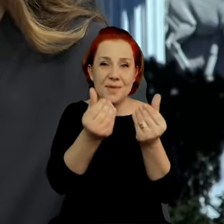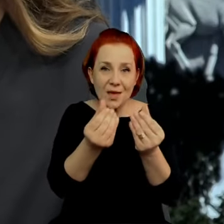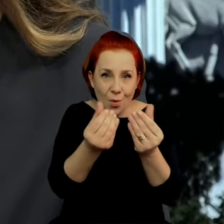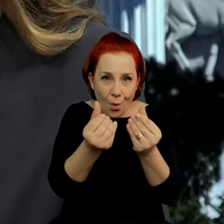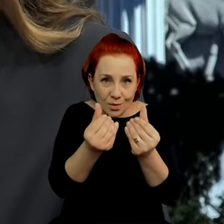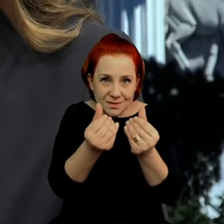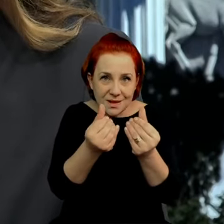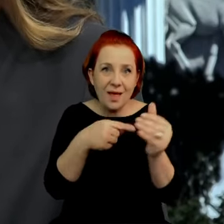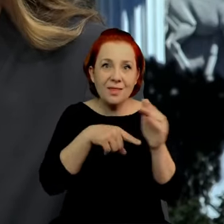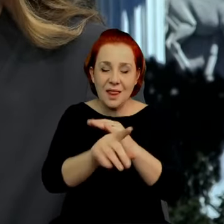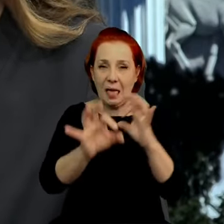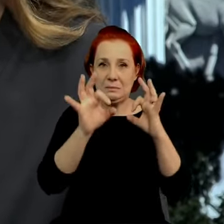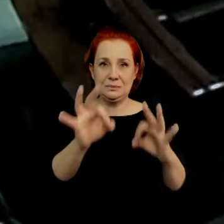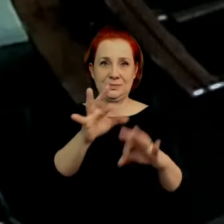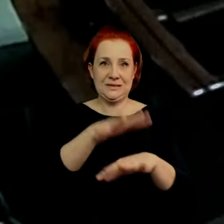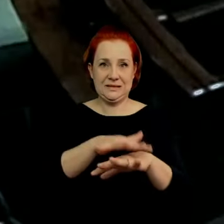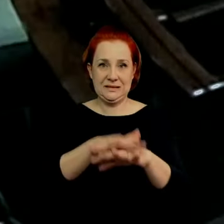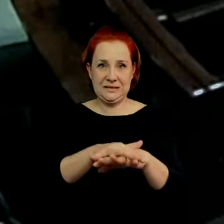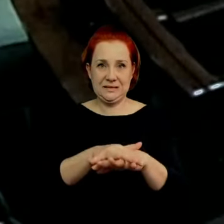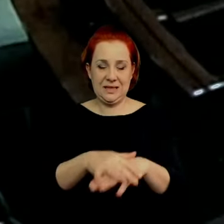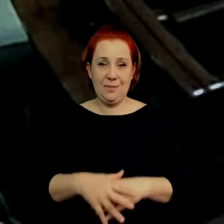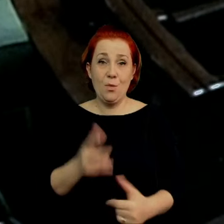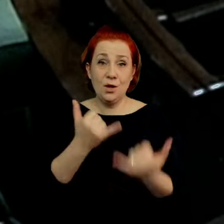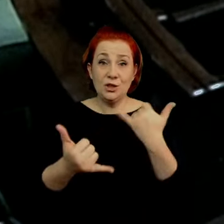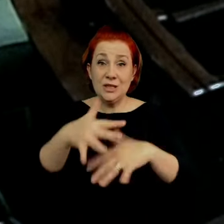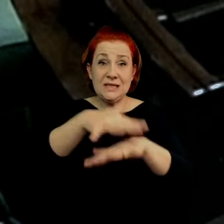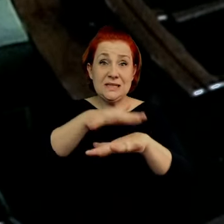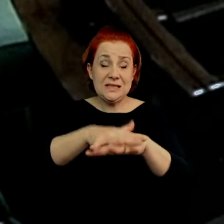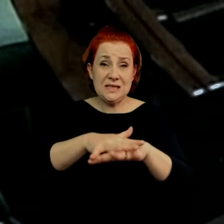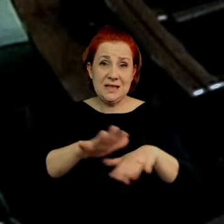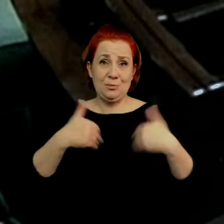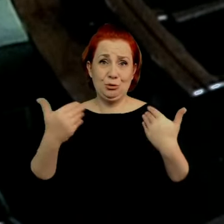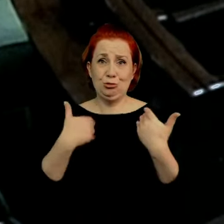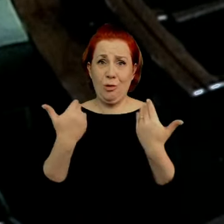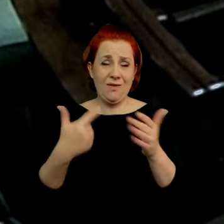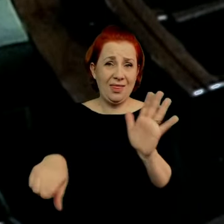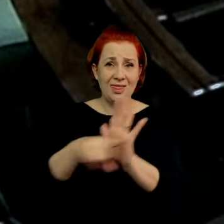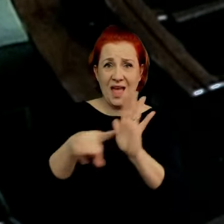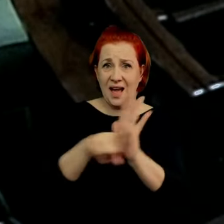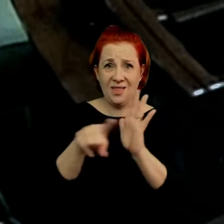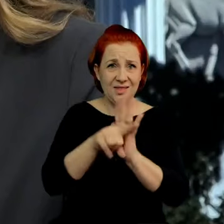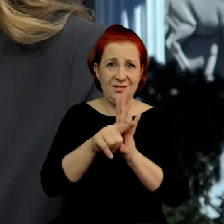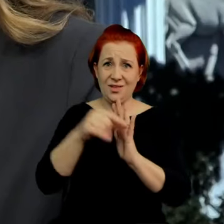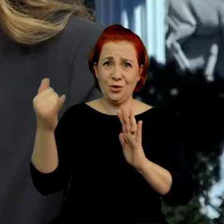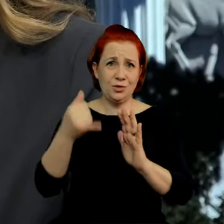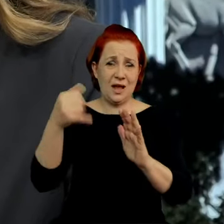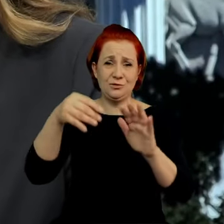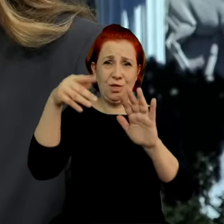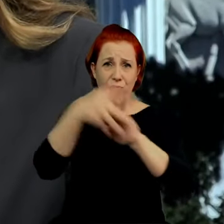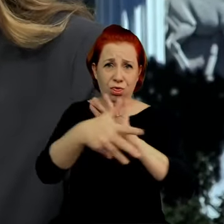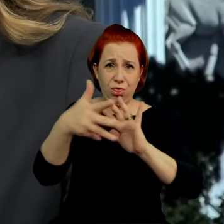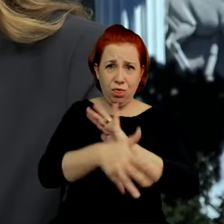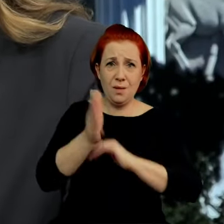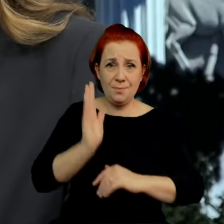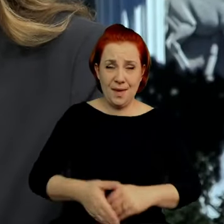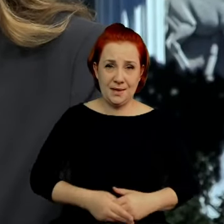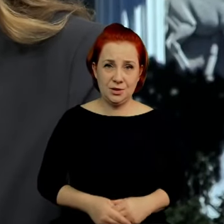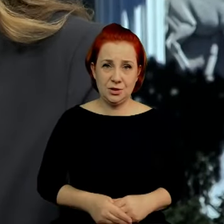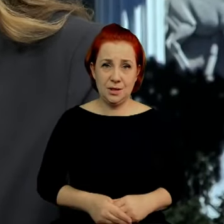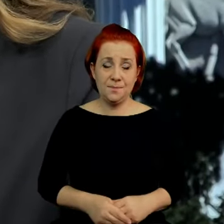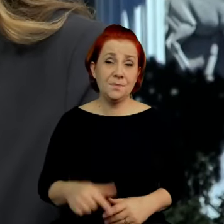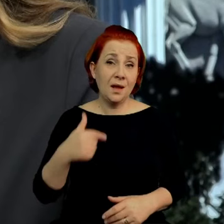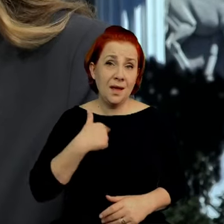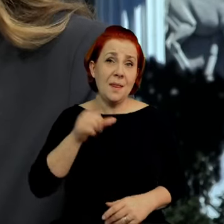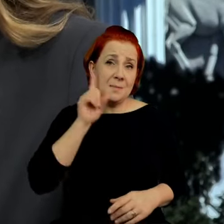systemie, bo dolewać do złego systemu każdy potrafi i z niego zawsze wycieknie. A ja bym rzeczywiście chciała, żeby lekarz pierwszego kontaktu mnie, nie wiem, zapisał